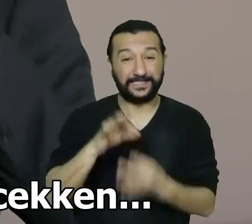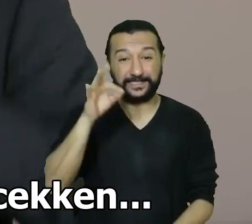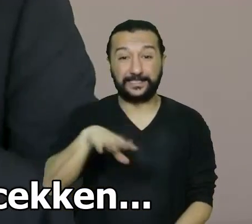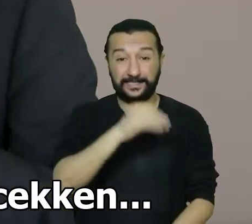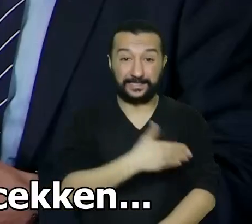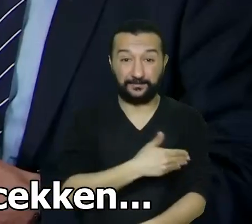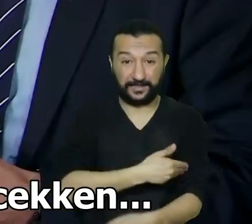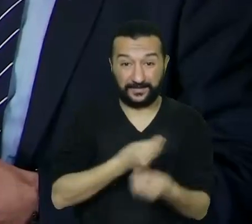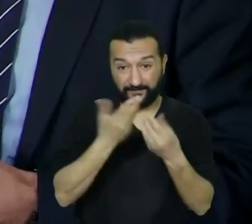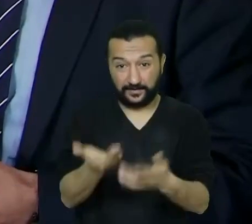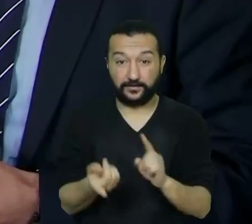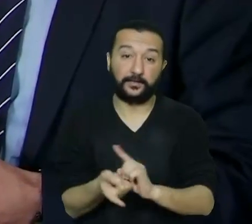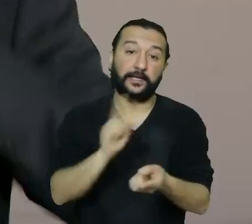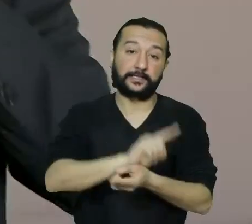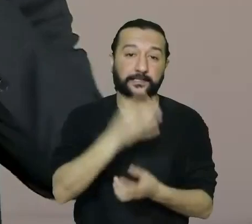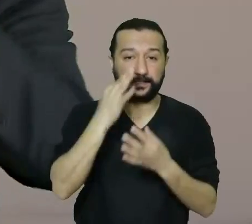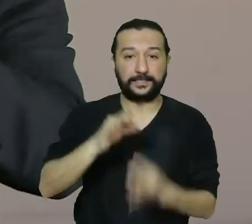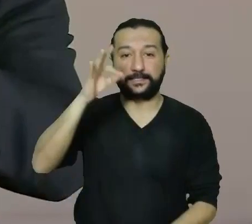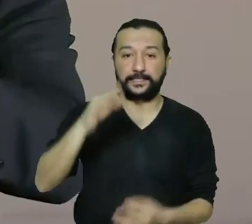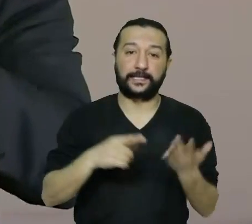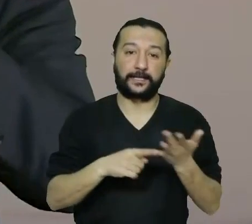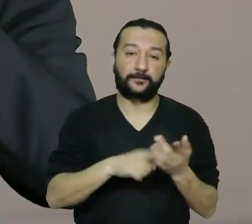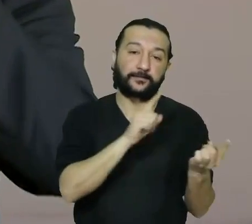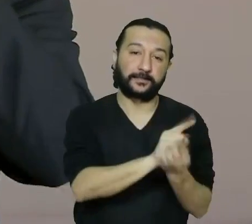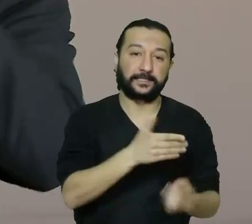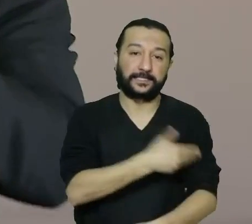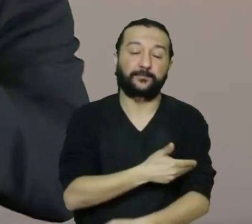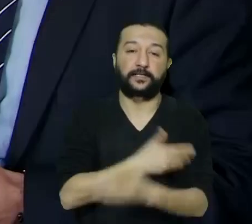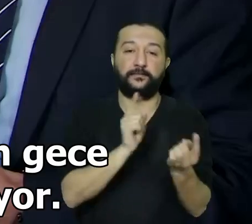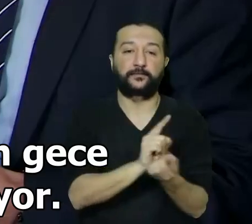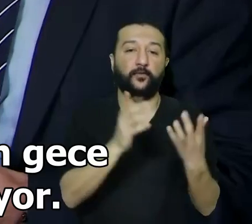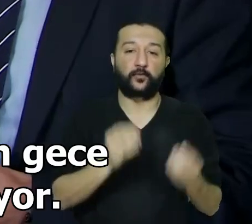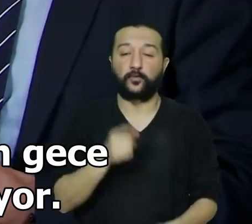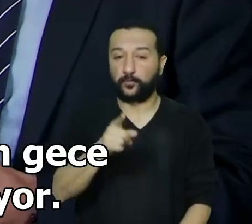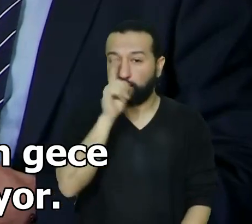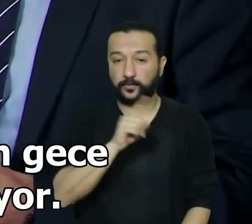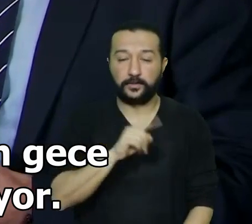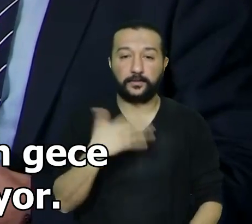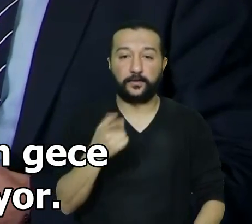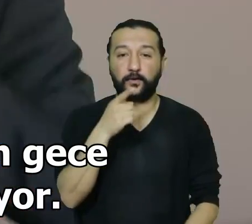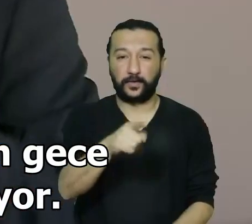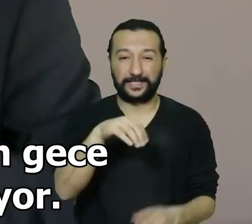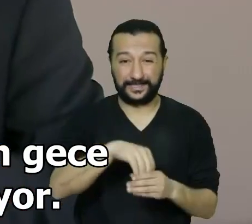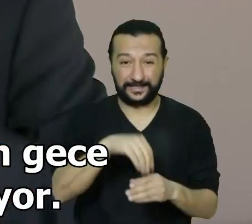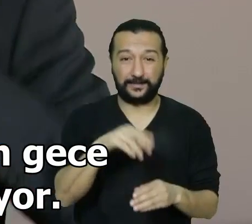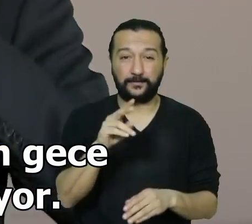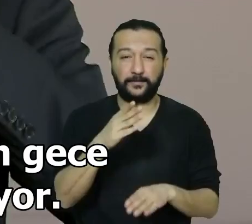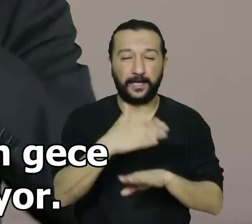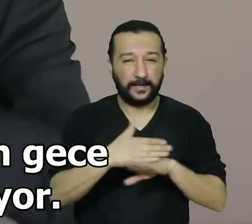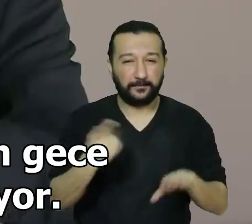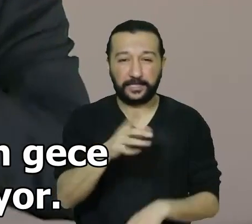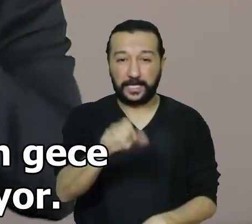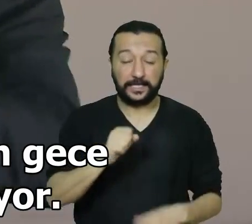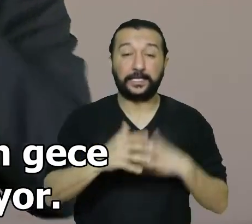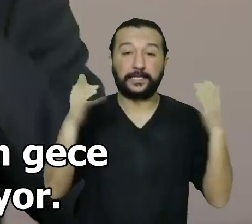insanlara hizmet edecekken insanlar teknolojinin hizmetkarı oluyor. Bu sefer o ürünü alabilmek için gece